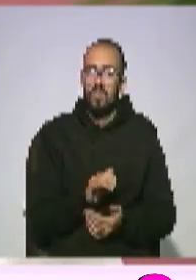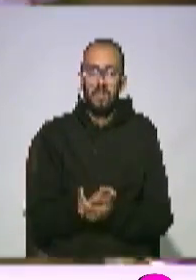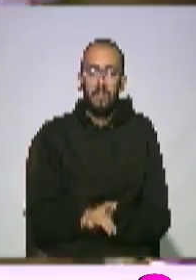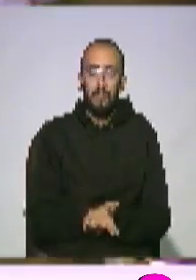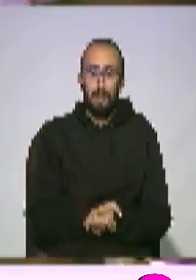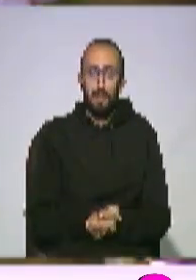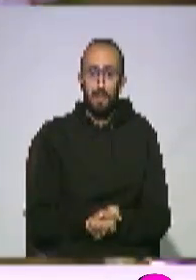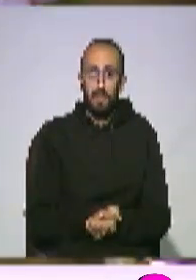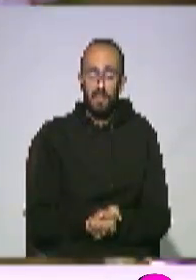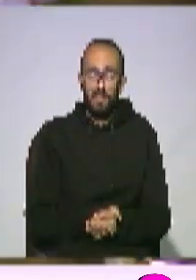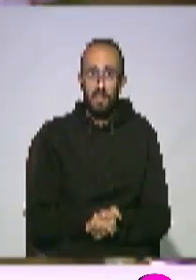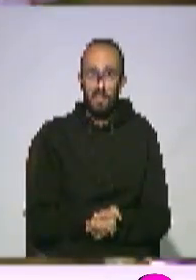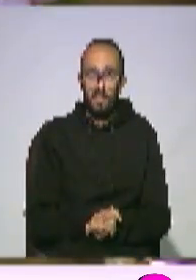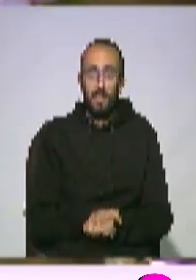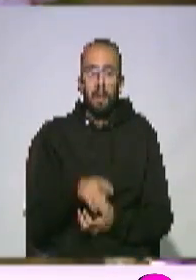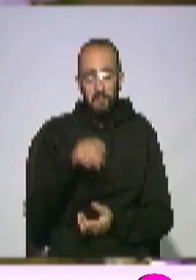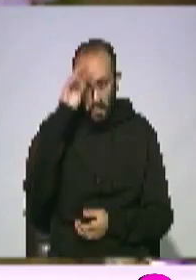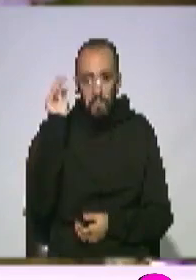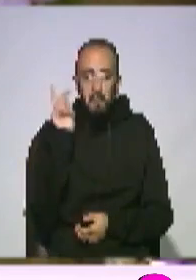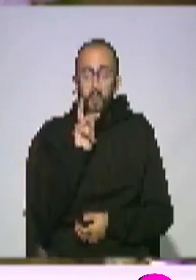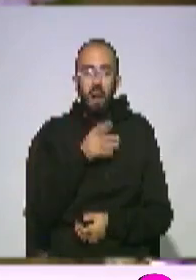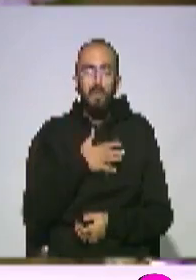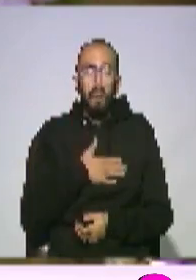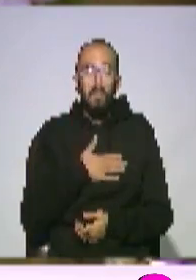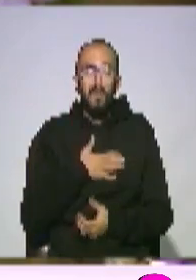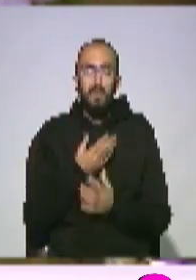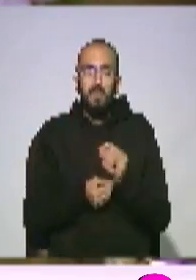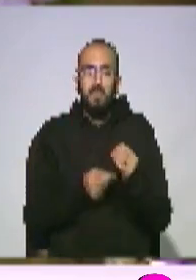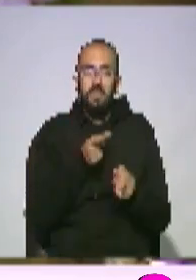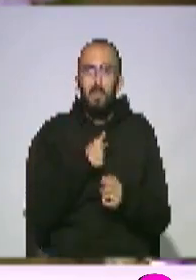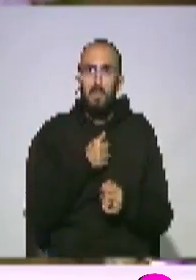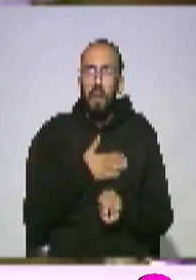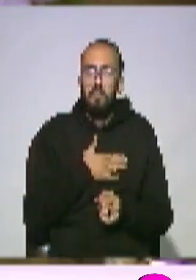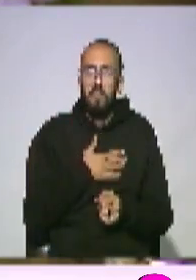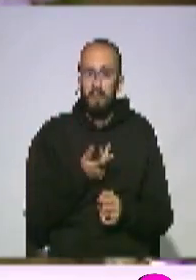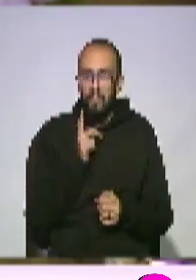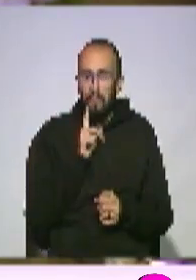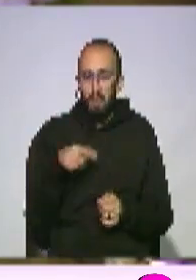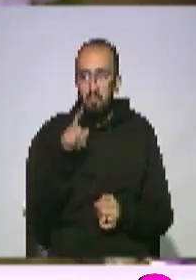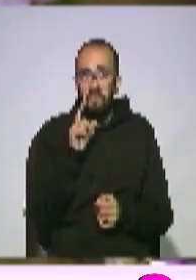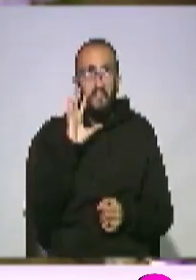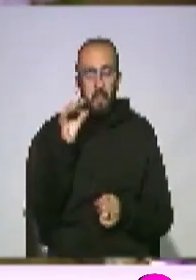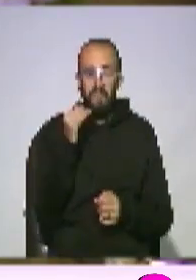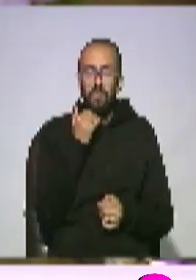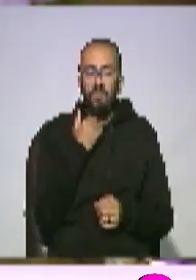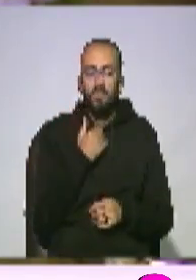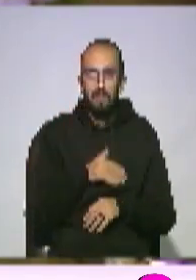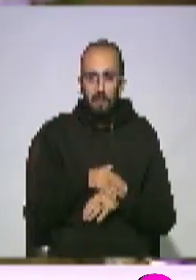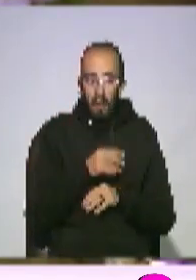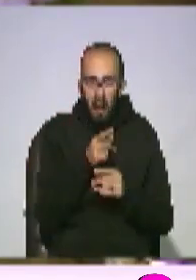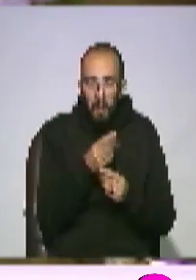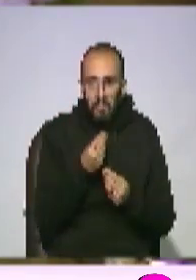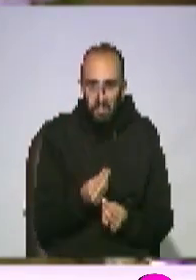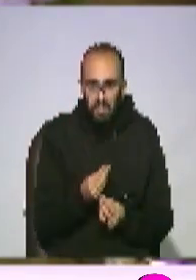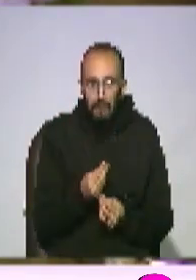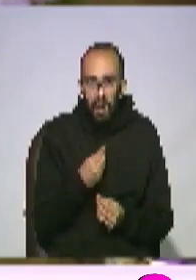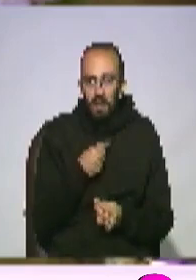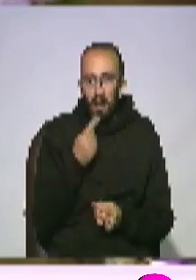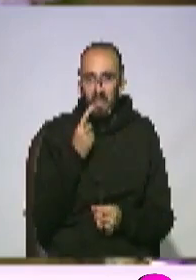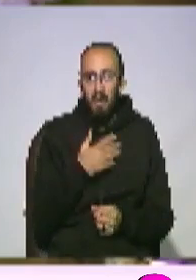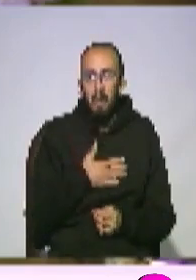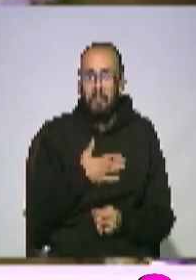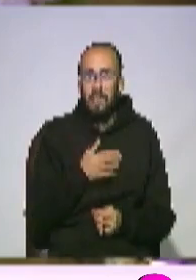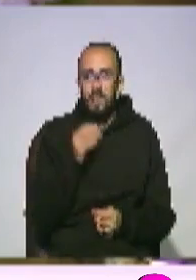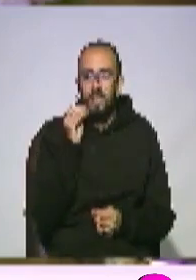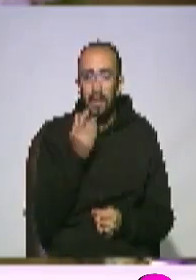بحترم الطفل، الام عايزه تطمن على ابنها بس ما عندهاش درجه الوعي دي ان هي تبقى مظبوطه قوي، يعني تتصرف